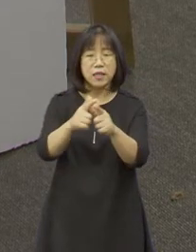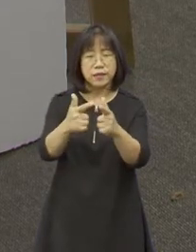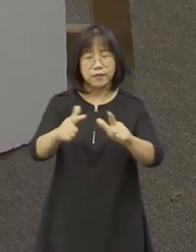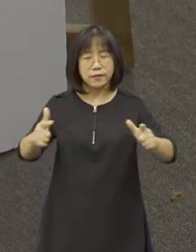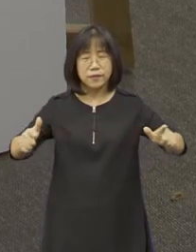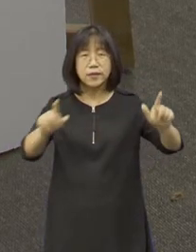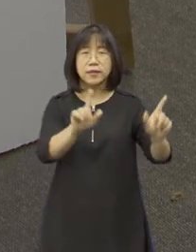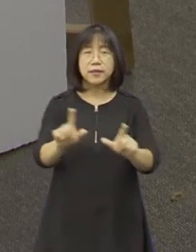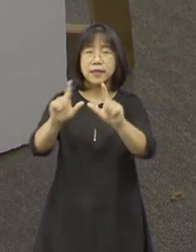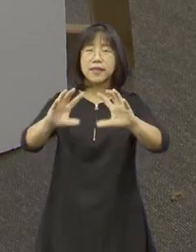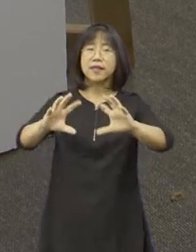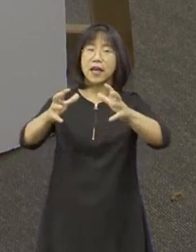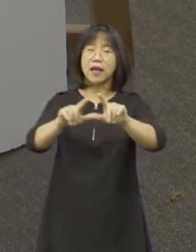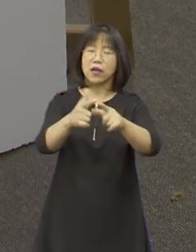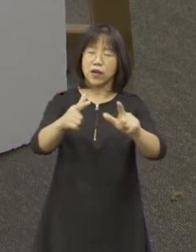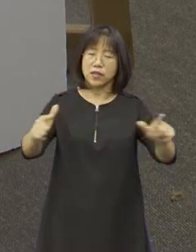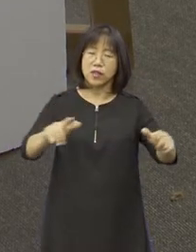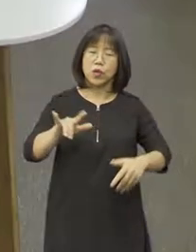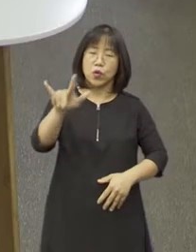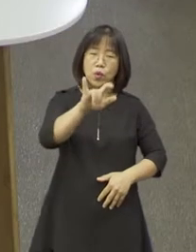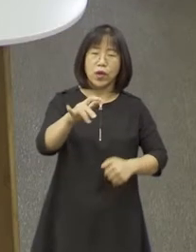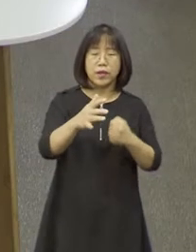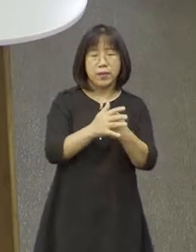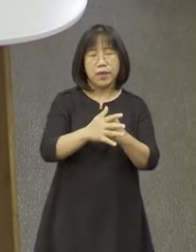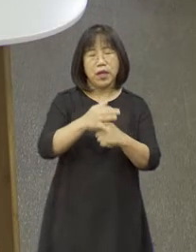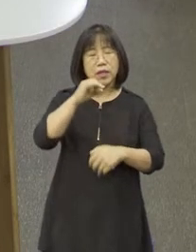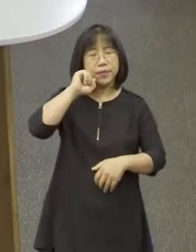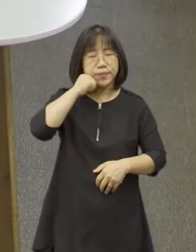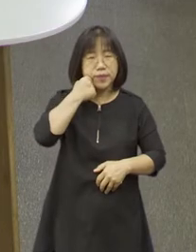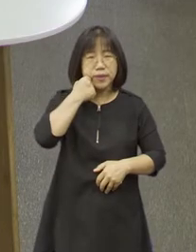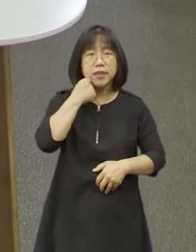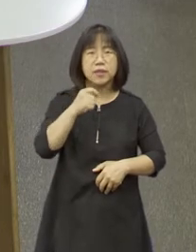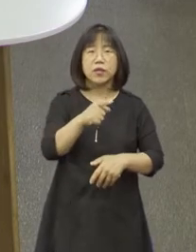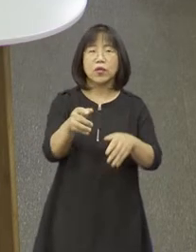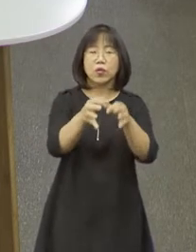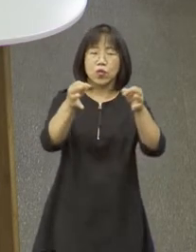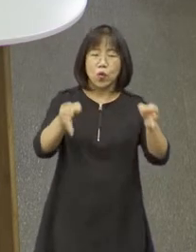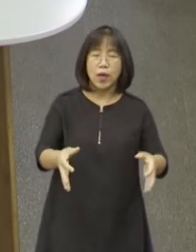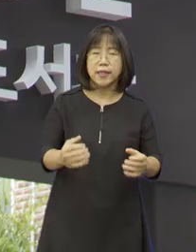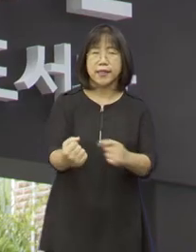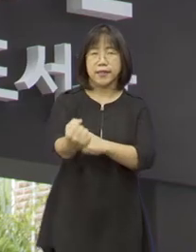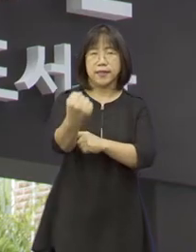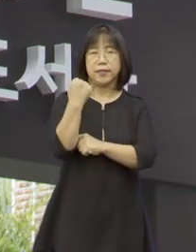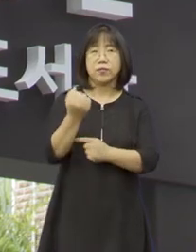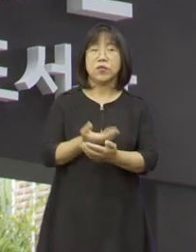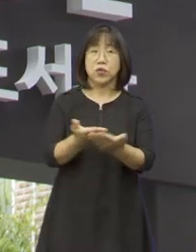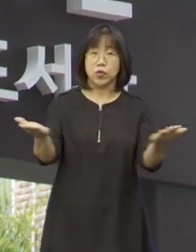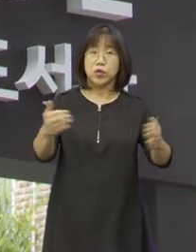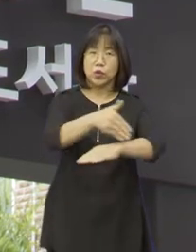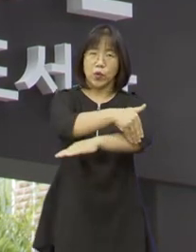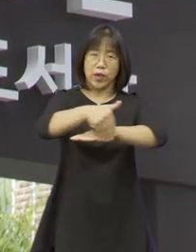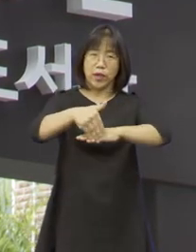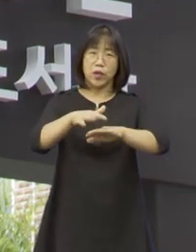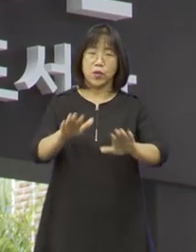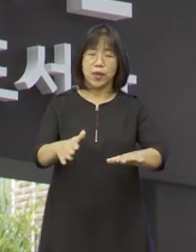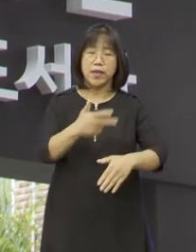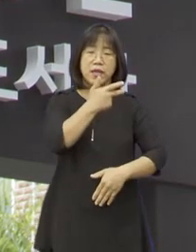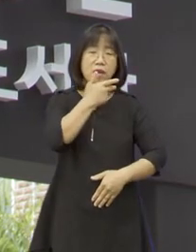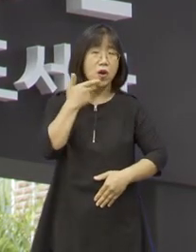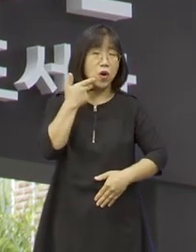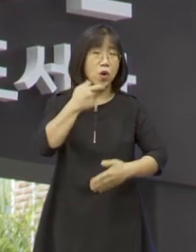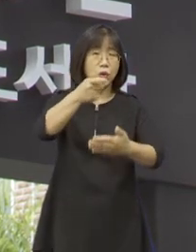등 코로나19로 지친 일상에 활력을 불어넣어줄 다양한 프로그램이 준비되어 있습니다. 강서